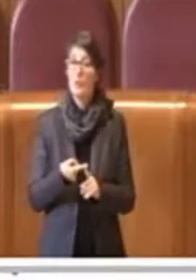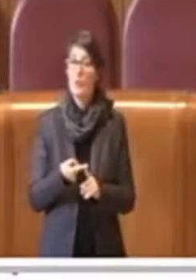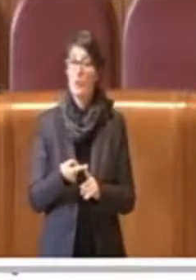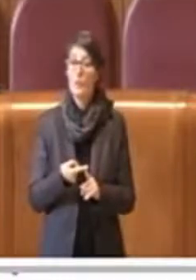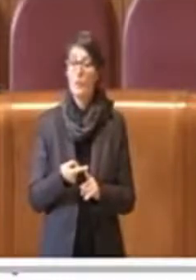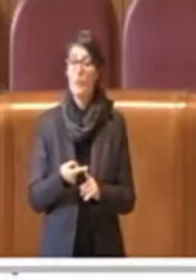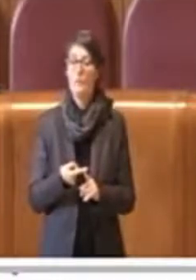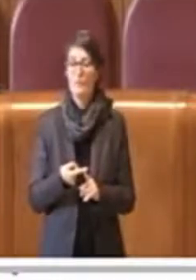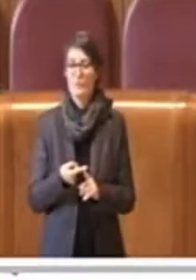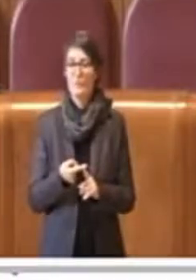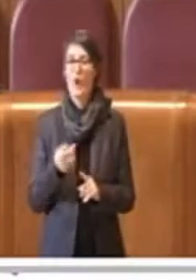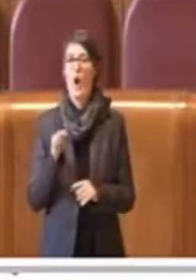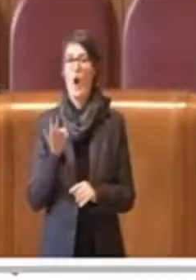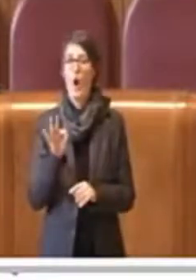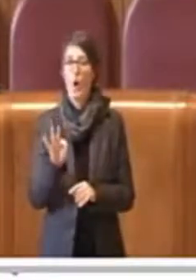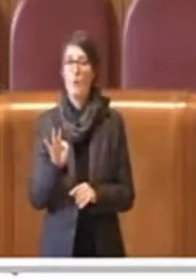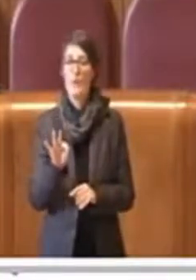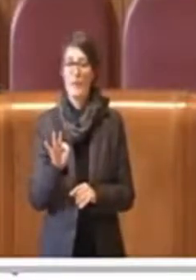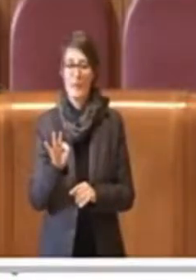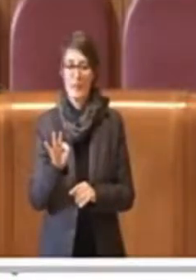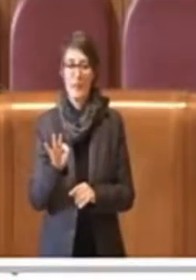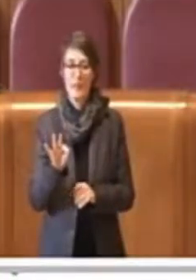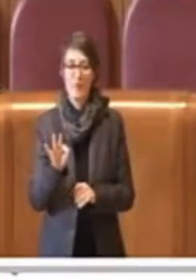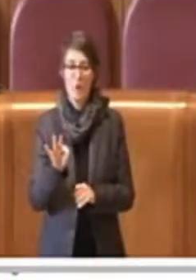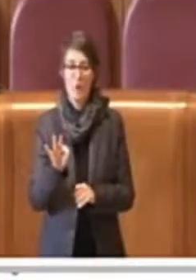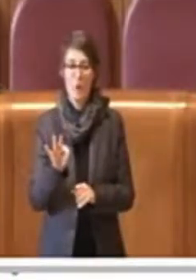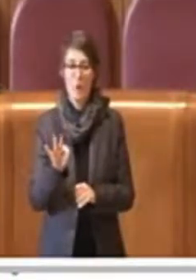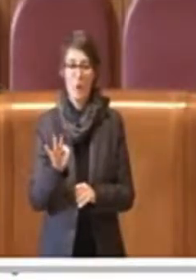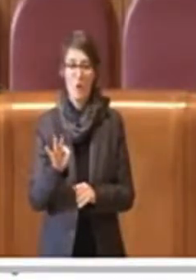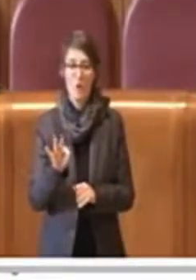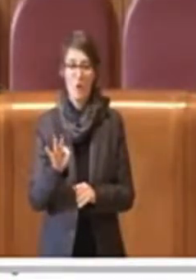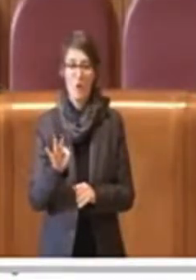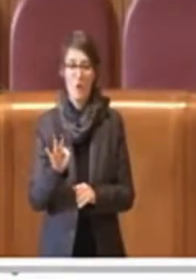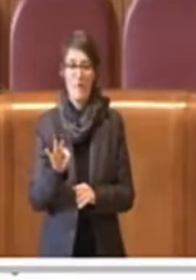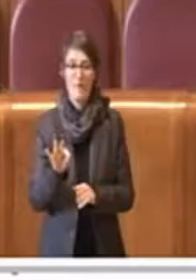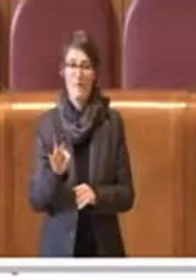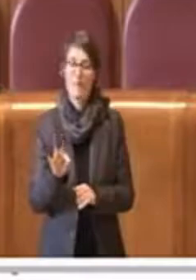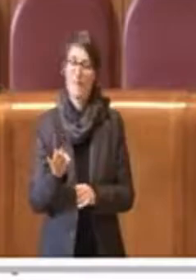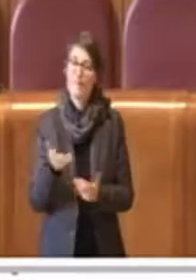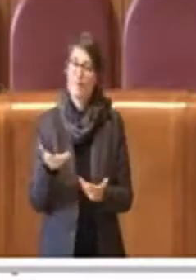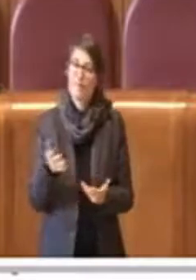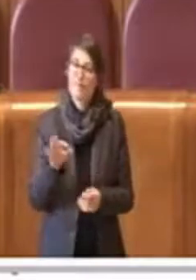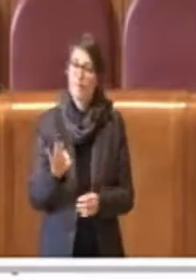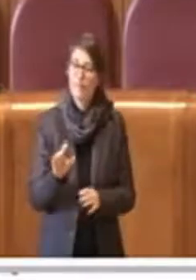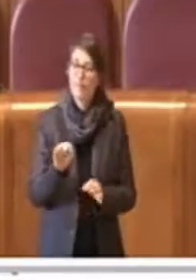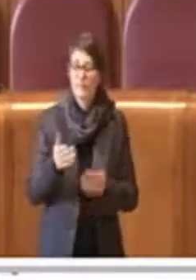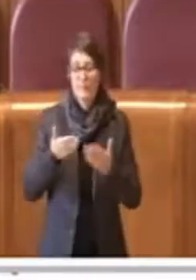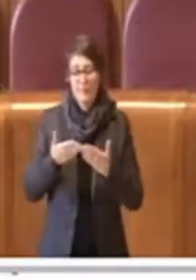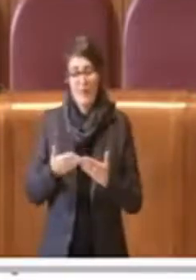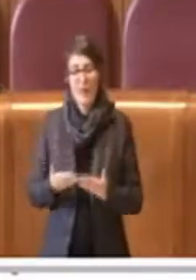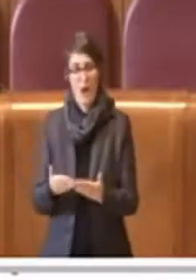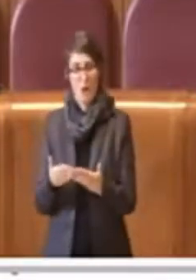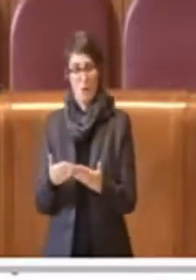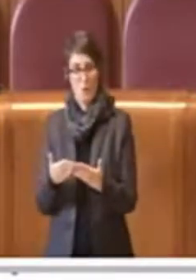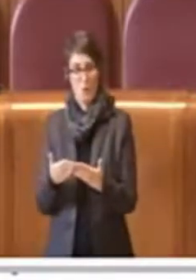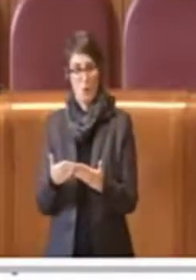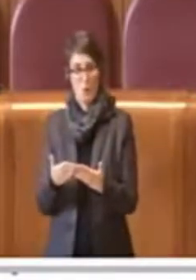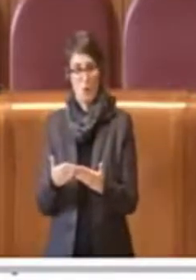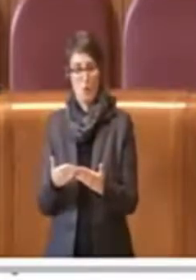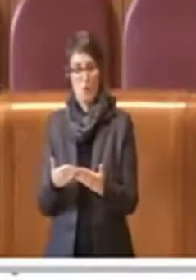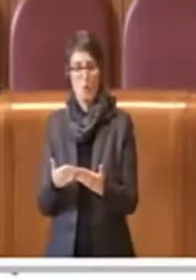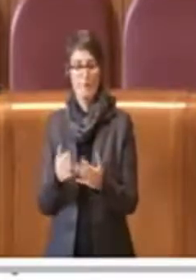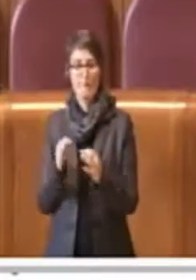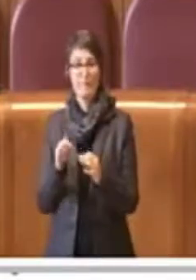un obiettivo che tende ad aiutarli, soprattutto da un punto di vista fisico